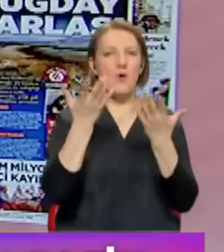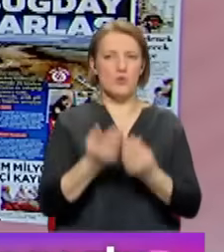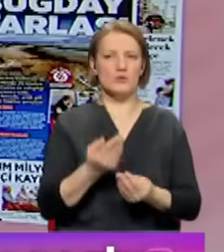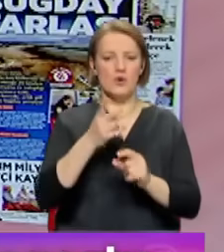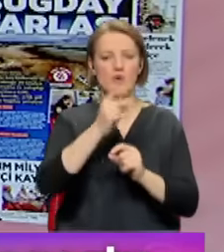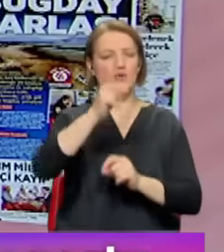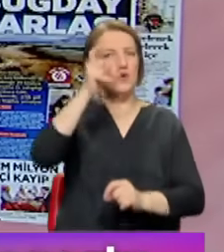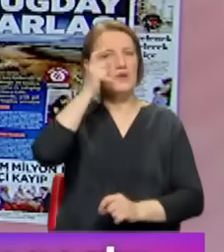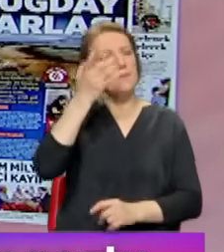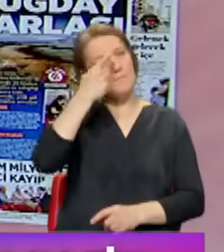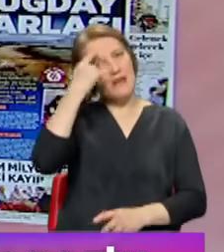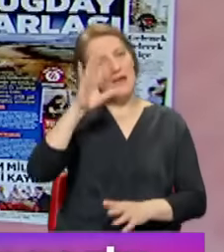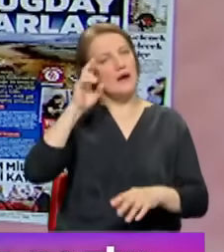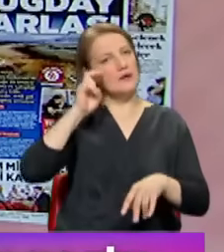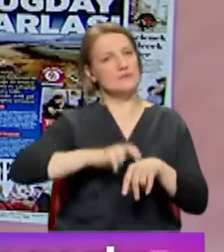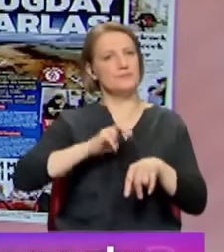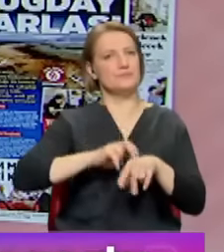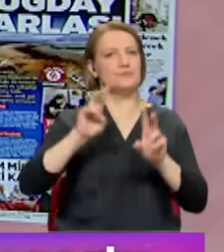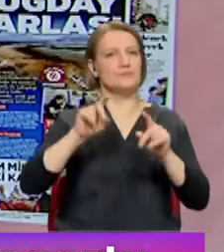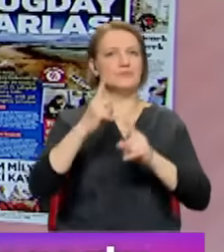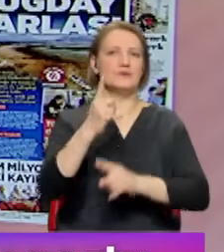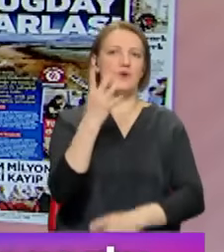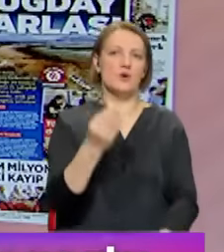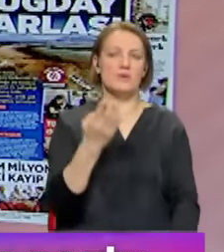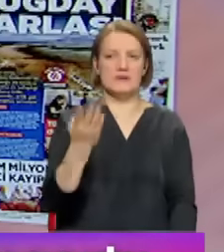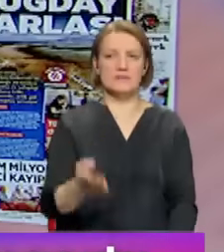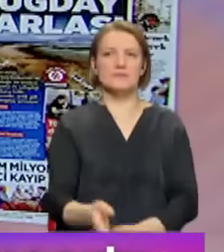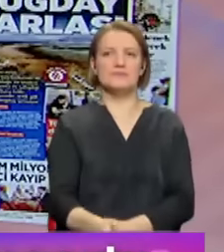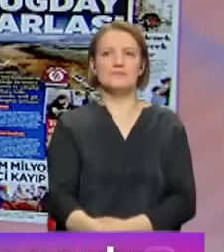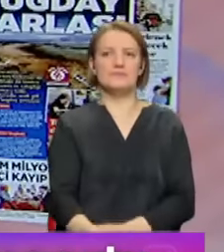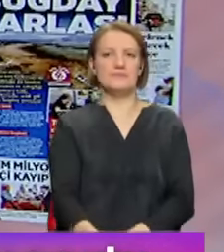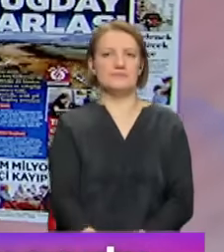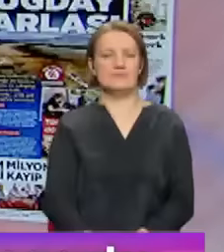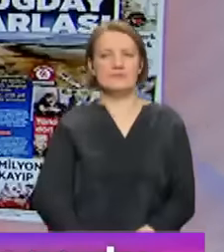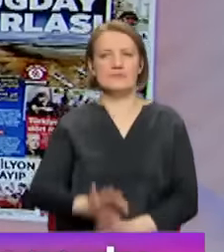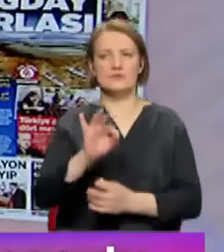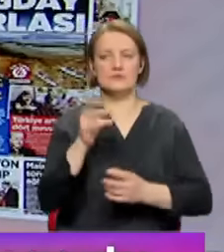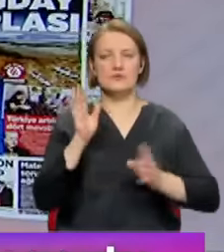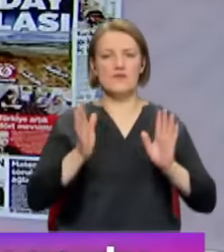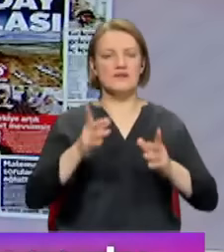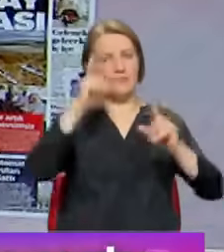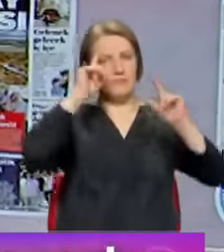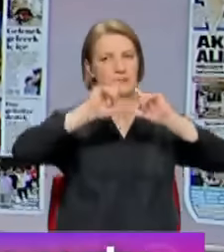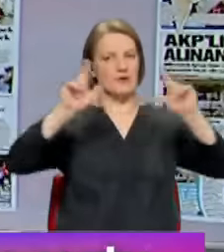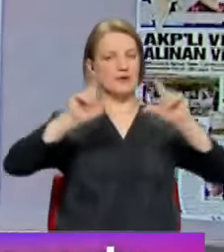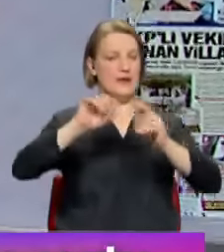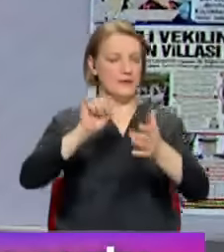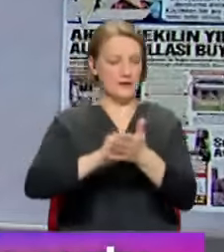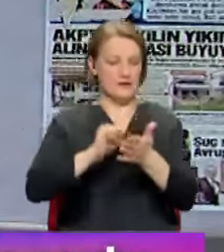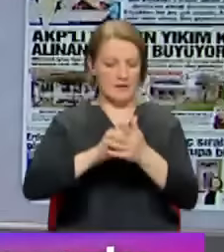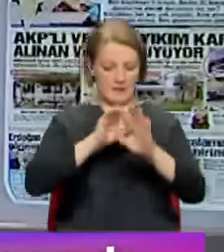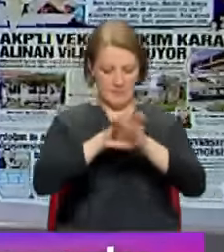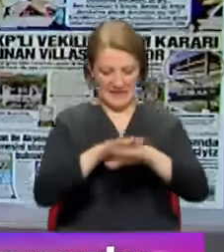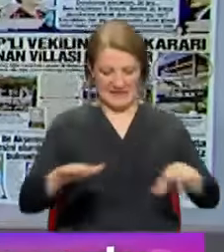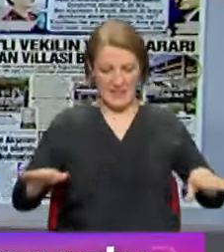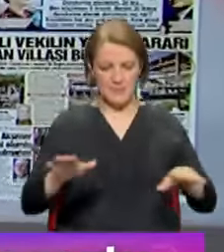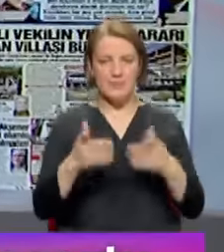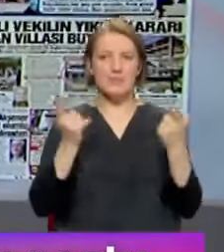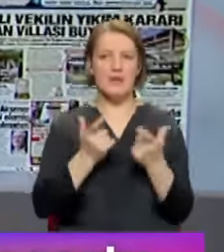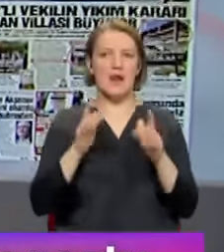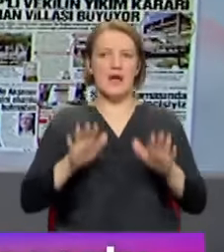Özgür Özel'in belki de hatırlatacak konulardan bir tanesi de bu olacaktır. Şimdi pek çok konu, pek çok başlık var. Gazetelerimizi tamamlayalım.